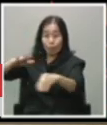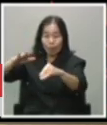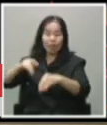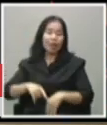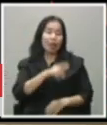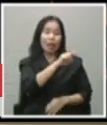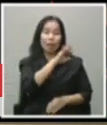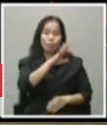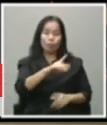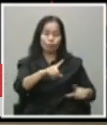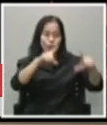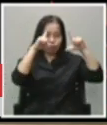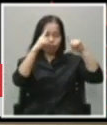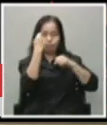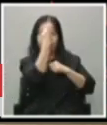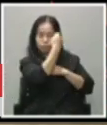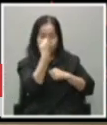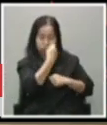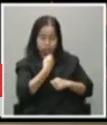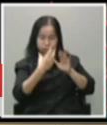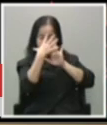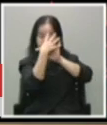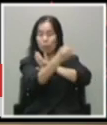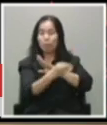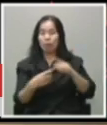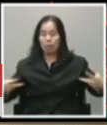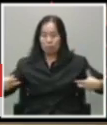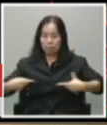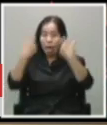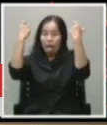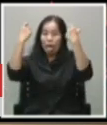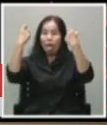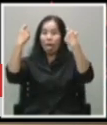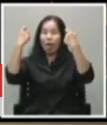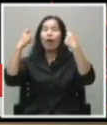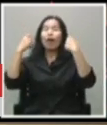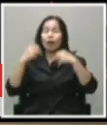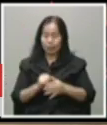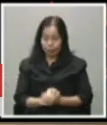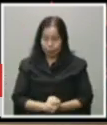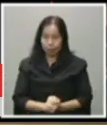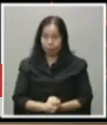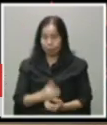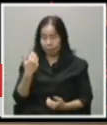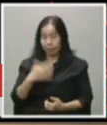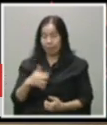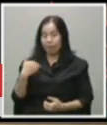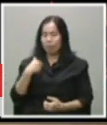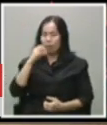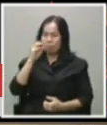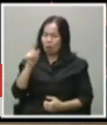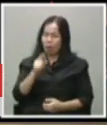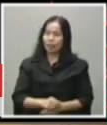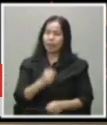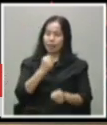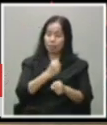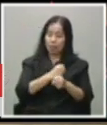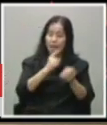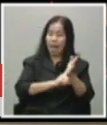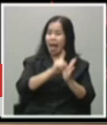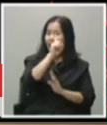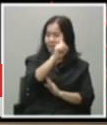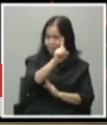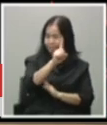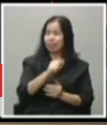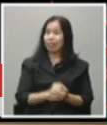ครับในกรณีอันนี้นะครับเขาก็แจ้งไว้ว่างานในงวดที่1ซึ่งจะต้องรับม